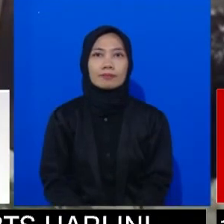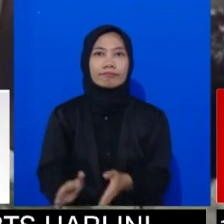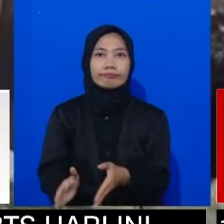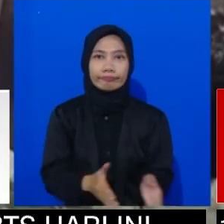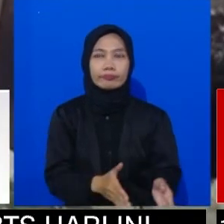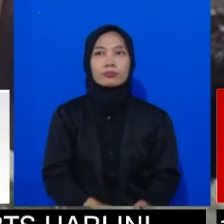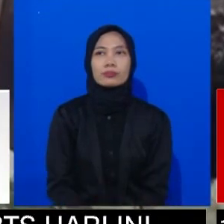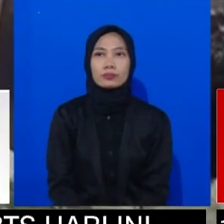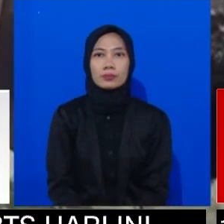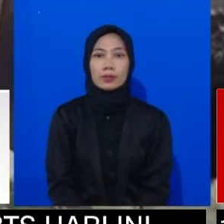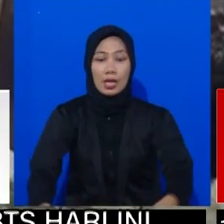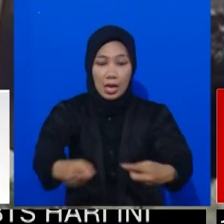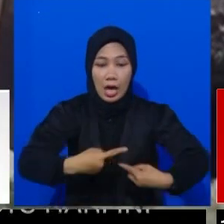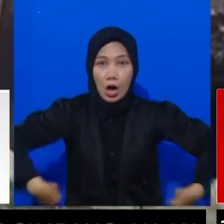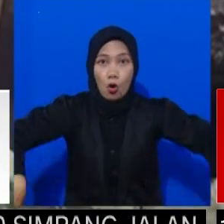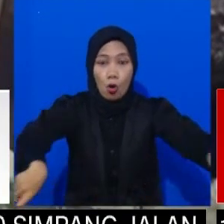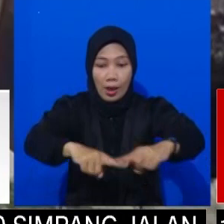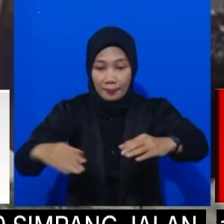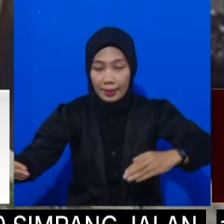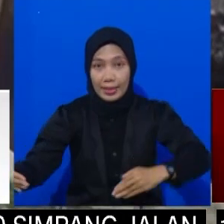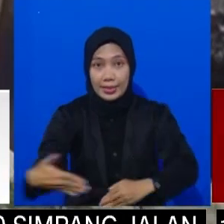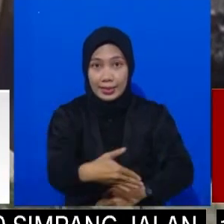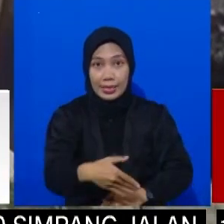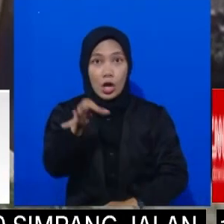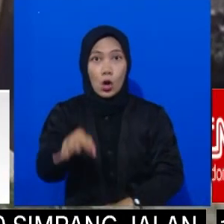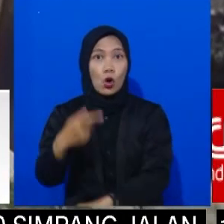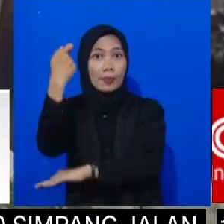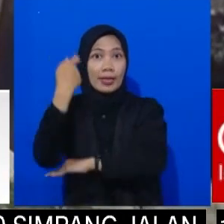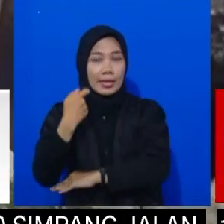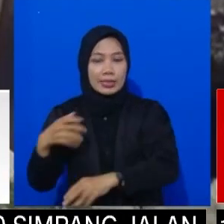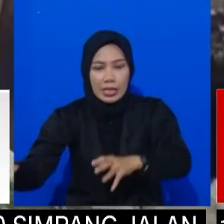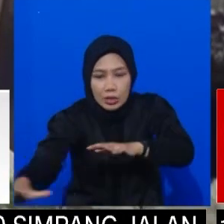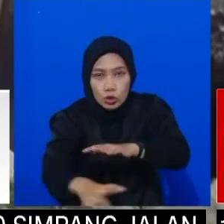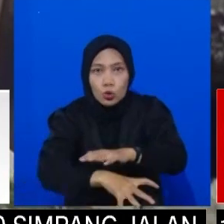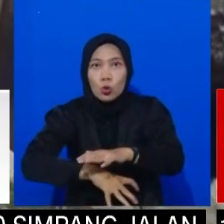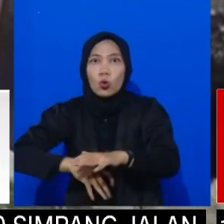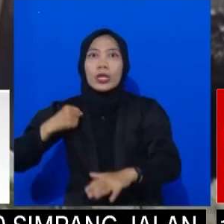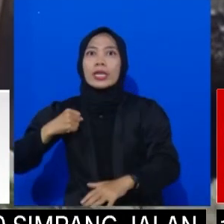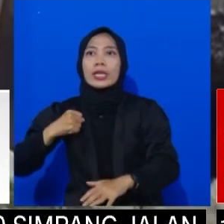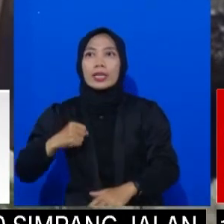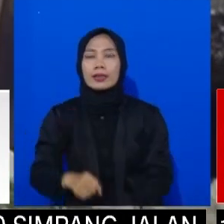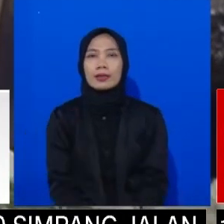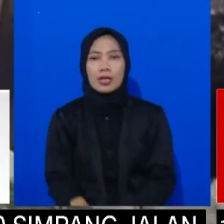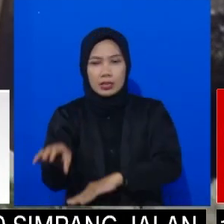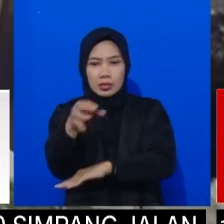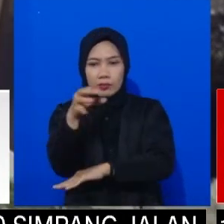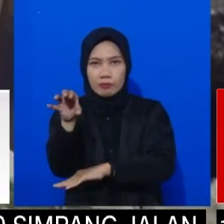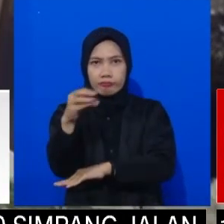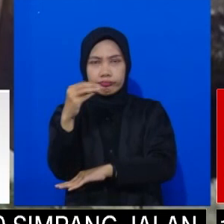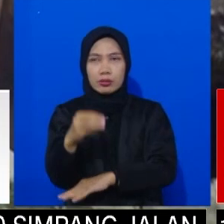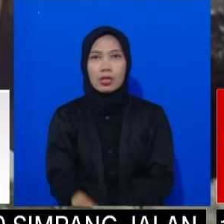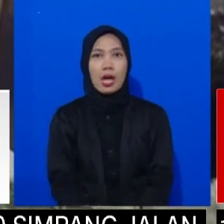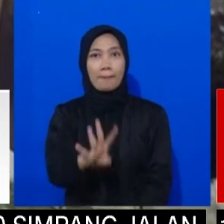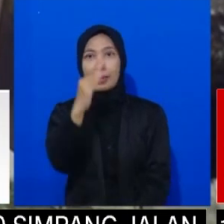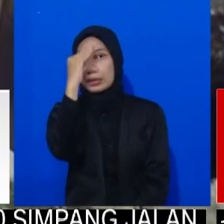Pencurian di kolam penjualan ikan gurami di Jalan Sapta Marga Tasikmalaya, Jawa Barat, Minggu malam 24 Juni lalu terekam CCTV. Empat pria